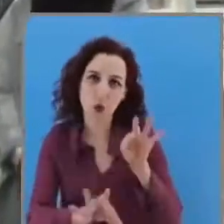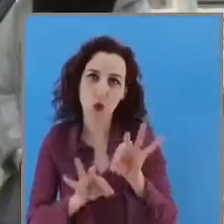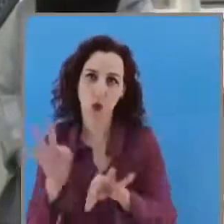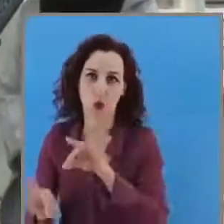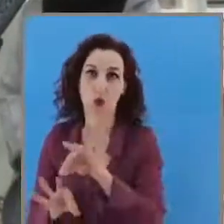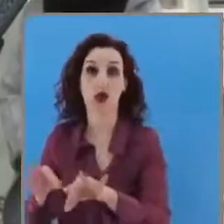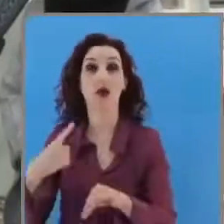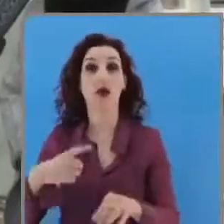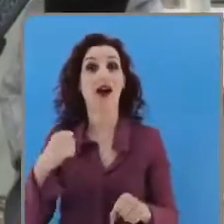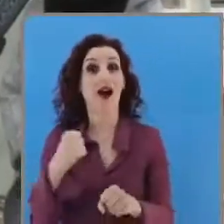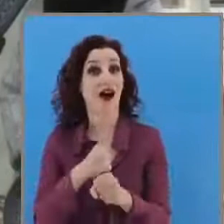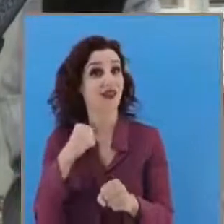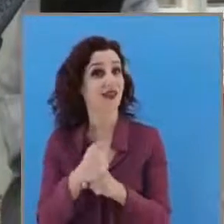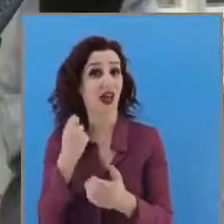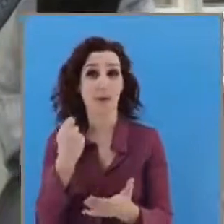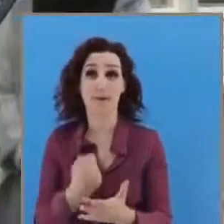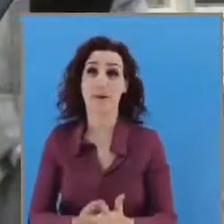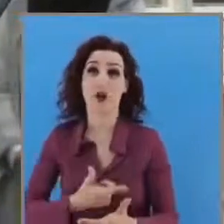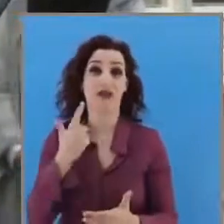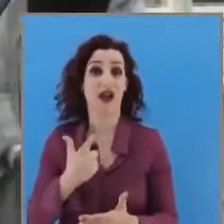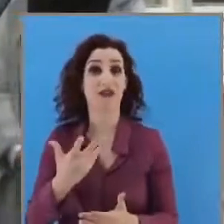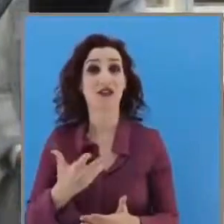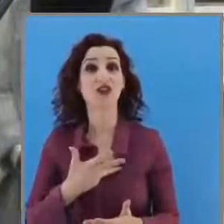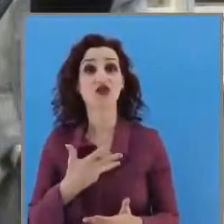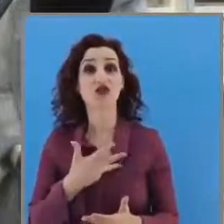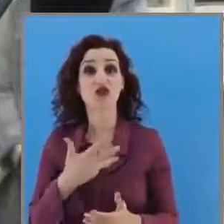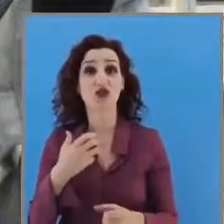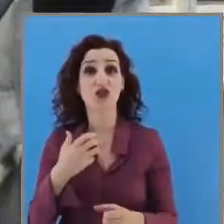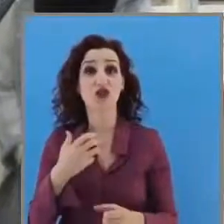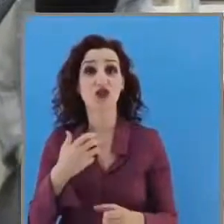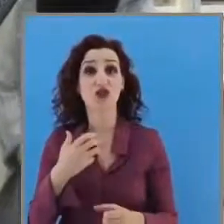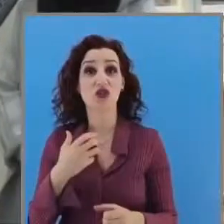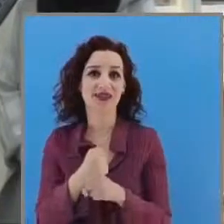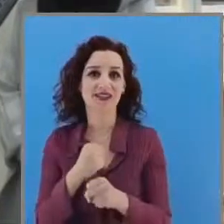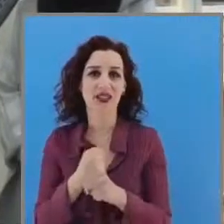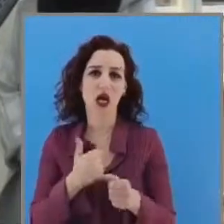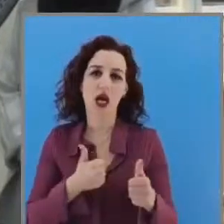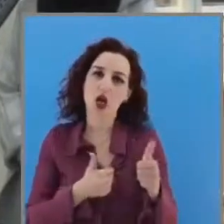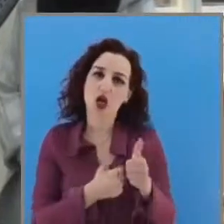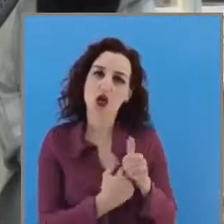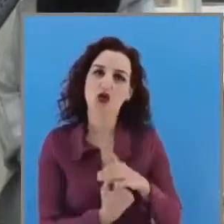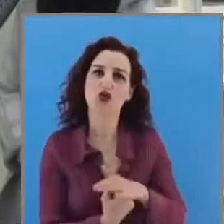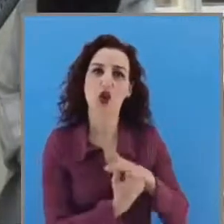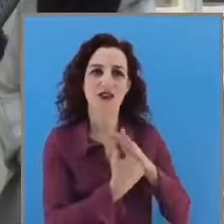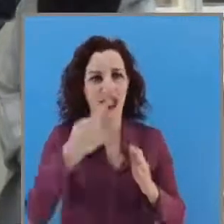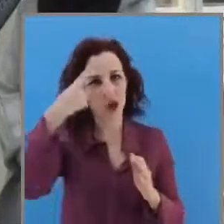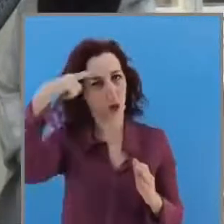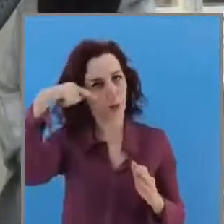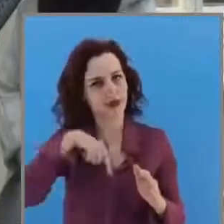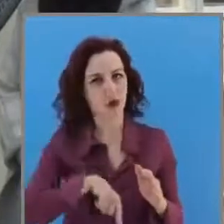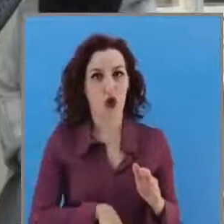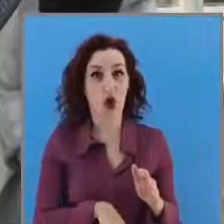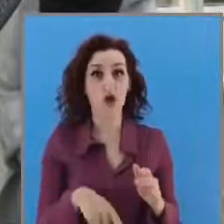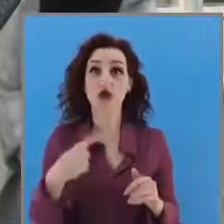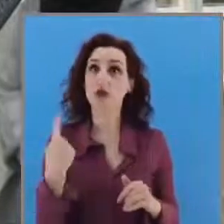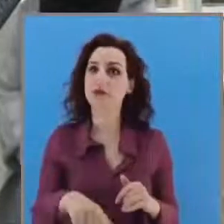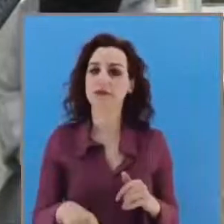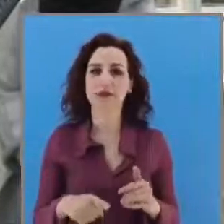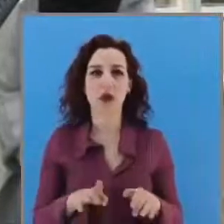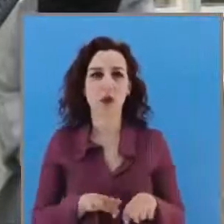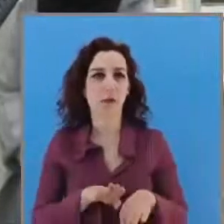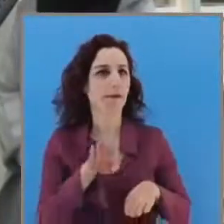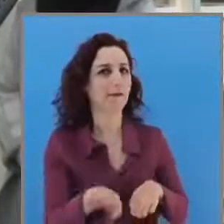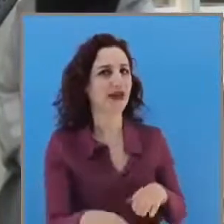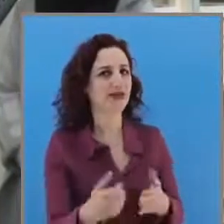importante, c'è anche un'attività di sostegno psicologico, è una frontiera per noi essenziale